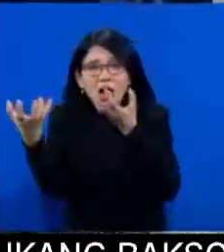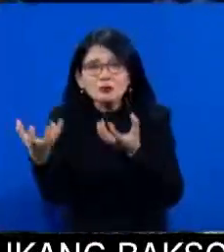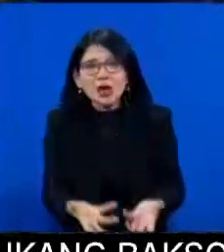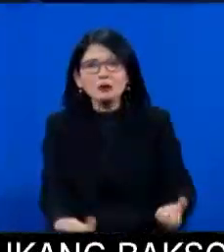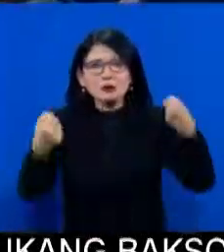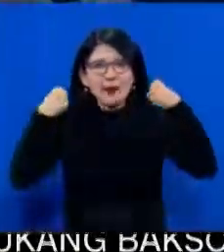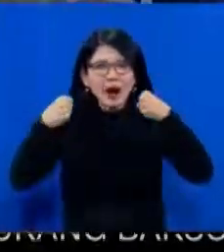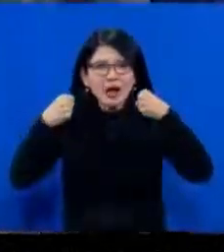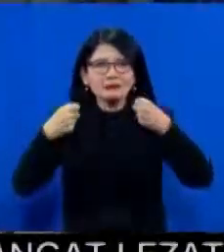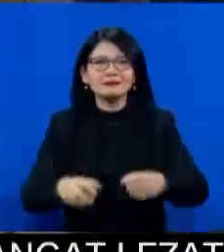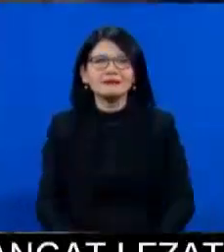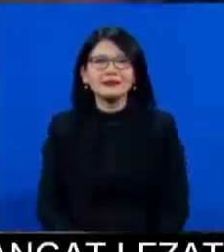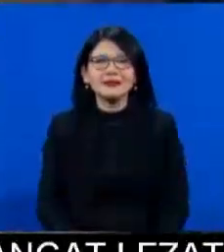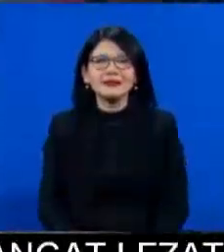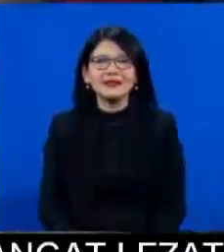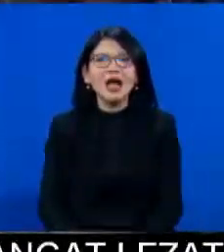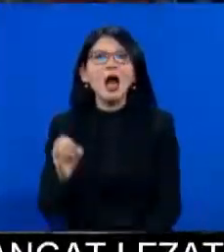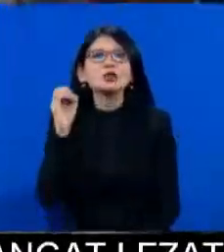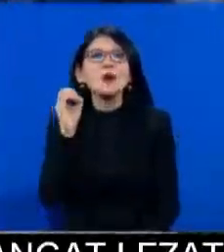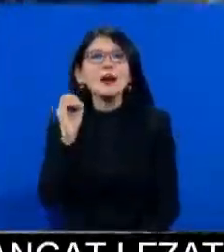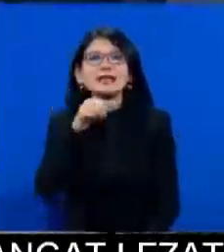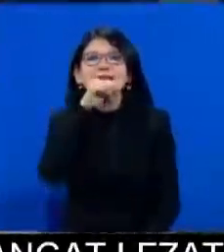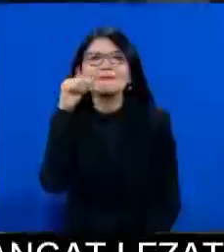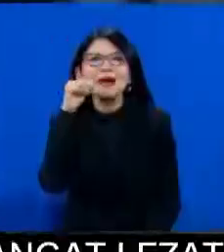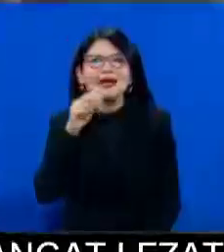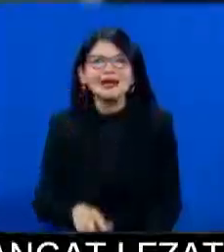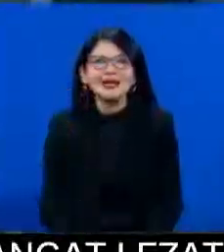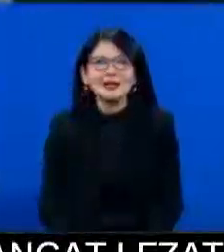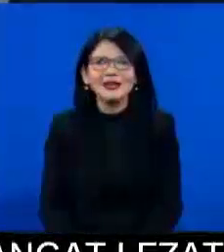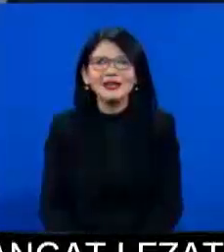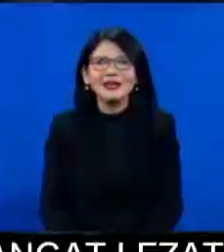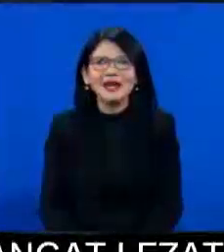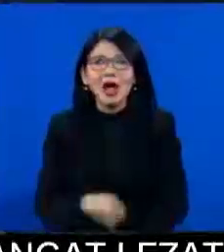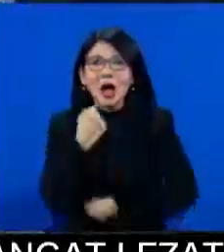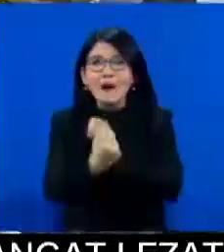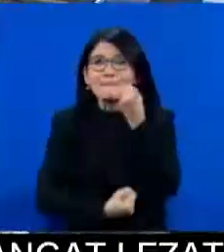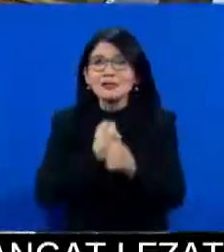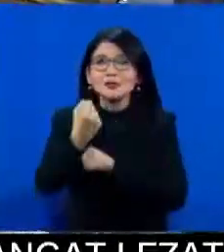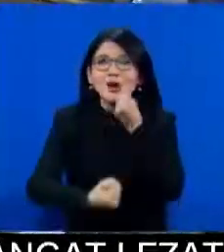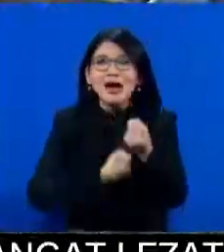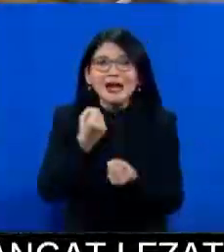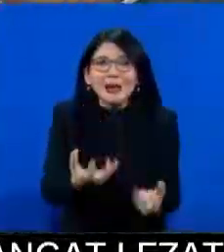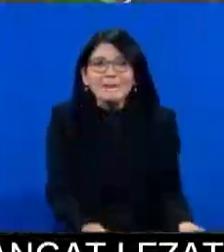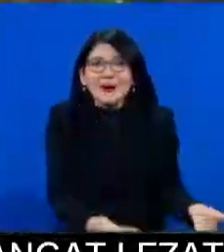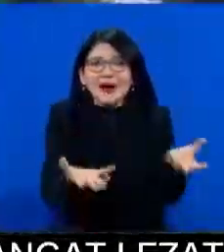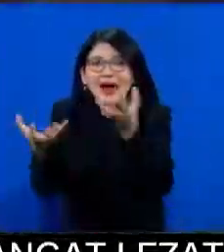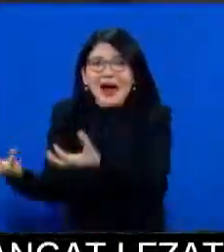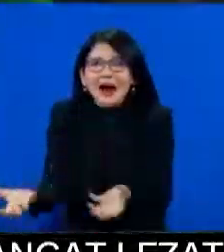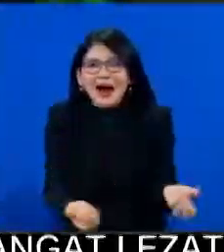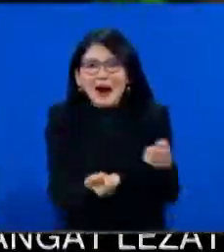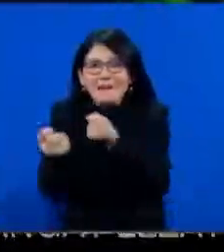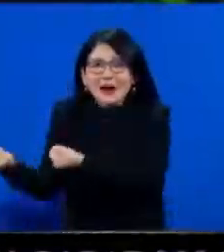Semangat. Tomat dulu. Ya. Perjuangan dilanjutkan dengan mengangkut barang